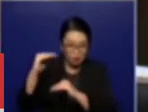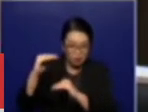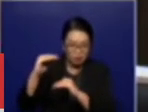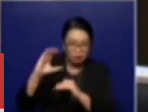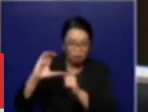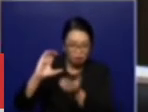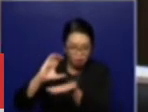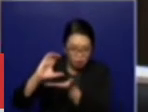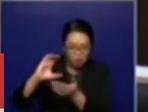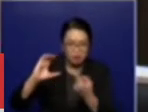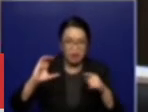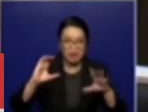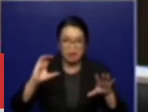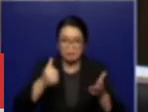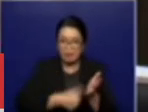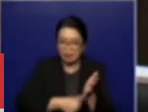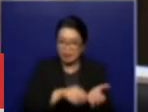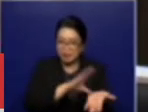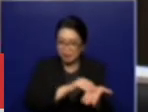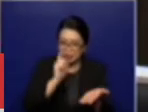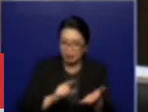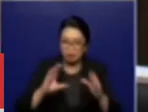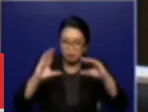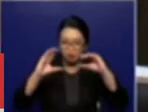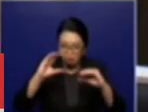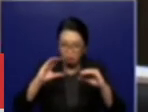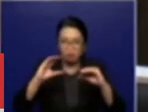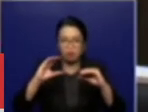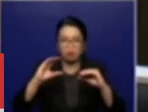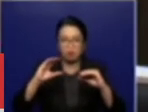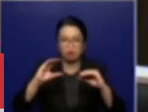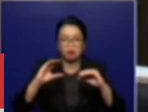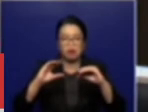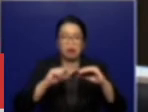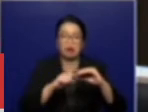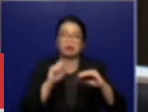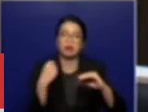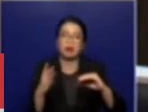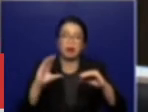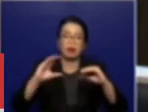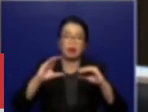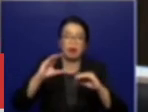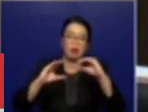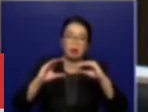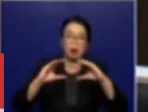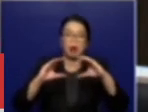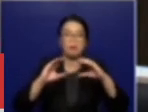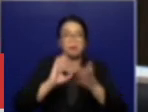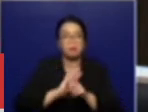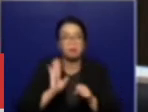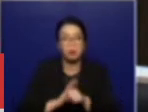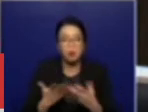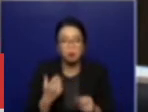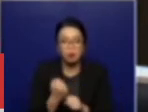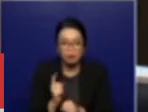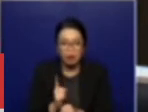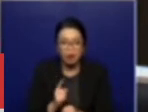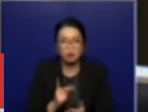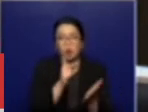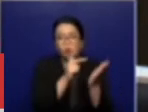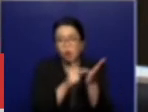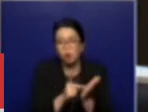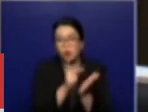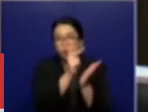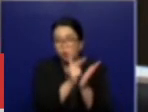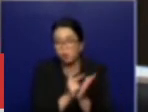ครับรัฐบาลจะต้องกู้เงินมาชดเชยการขาดดุลงบประมาณเพิ่มขึ้นเรื่อยๆนะครับซึ่ง